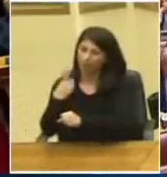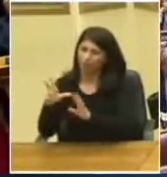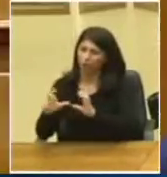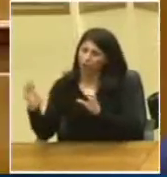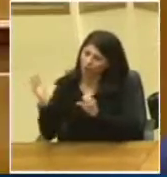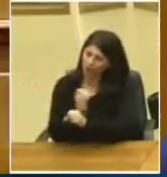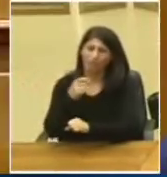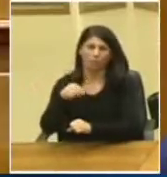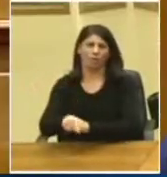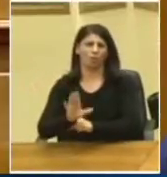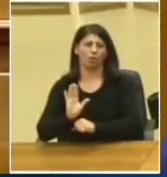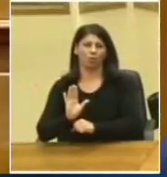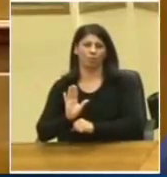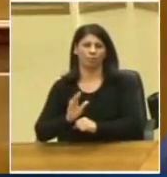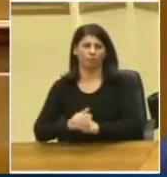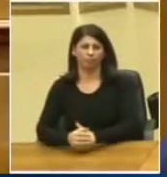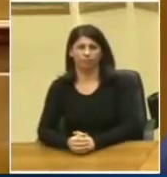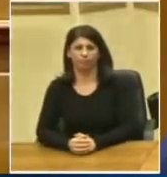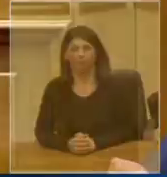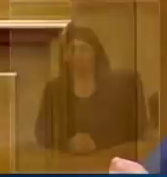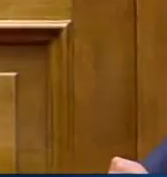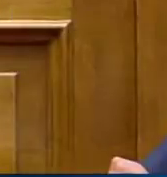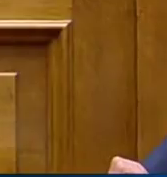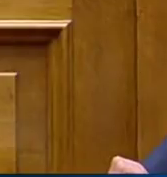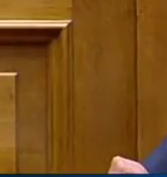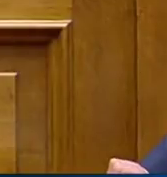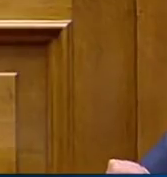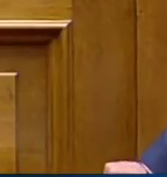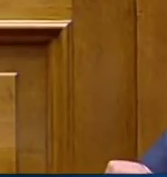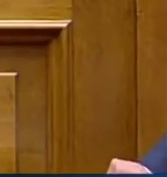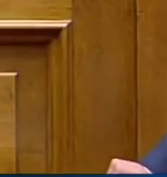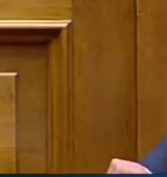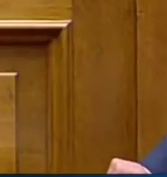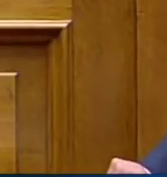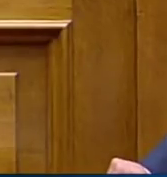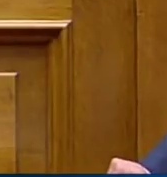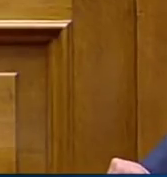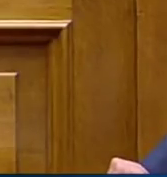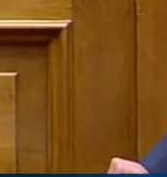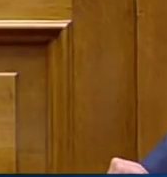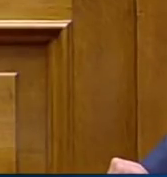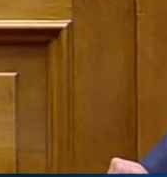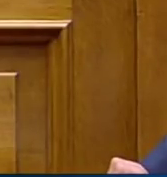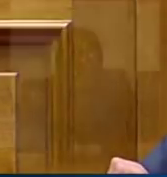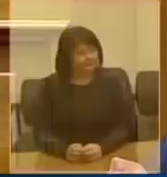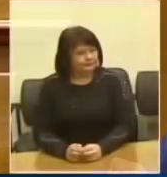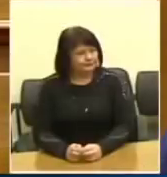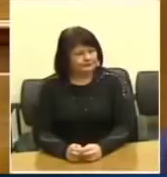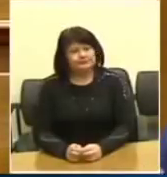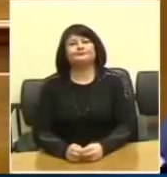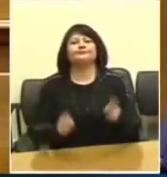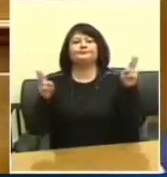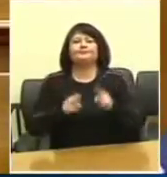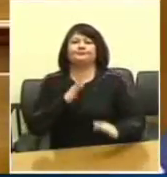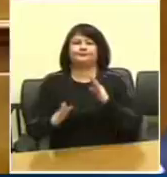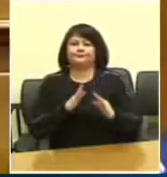αυτό. Με τη θεσμοθέτηση των θητείων των βουλευτών, τον περιορισμό της ασυλίας τους αποκλειστικά